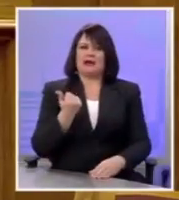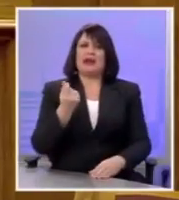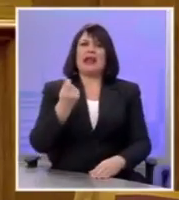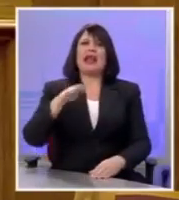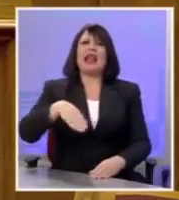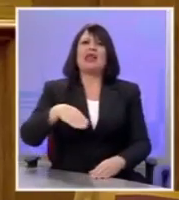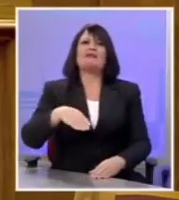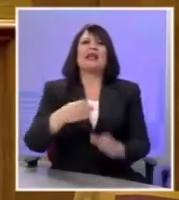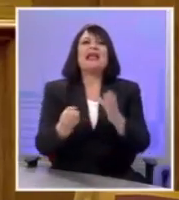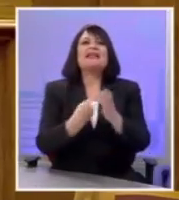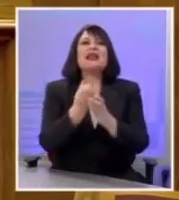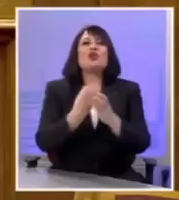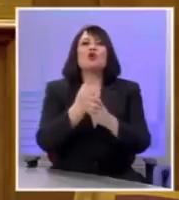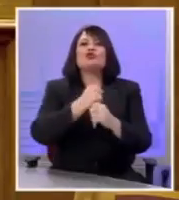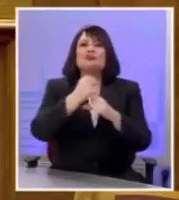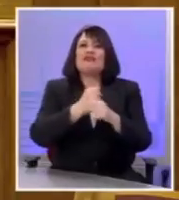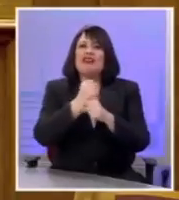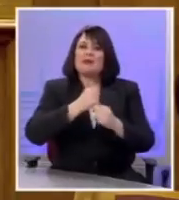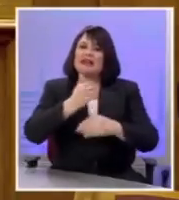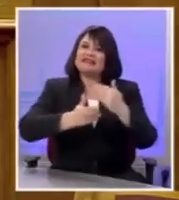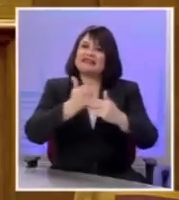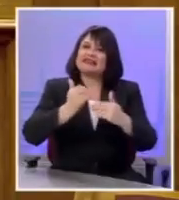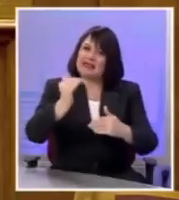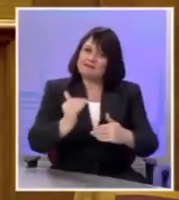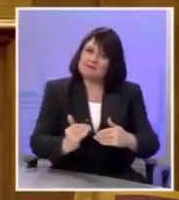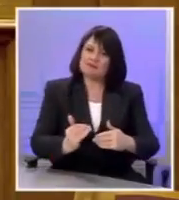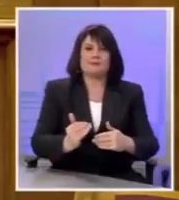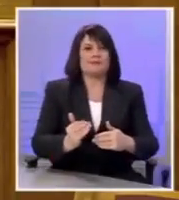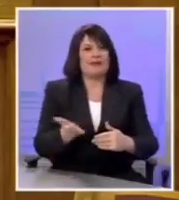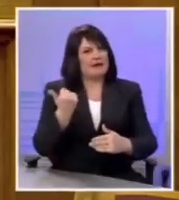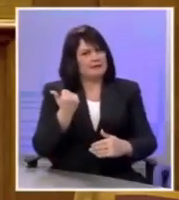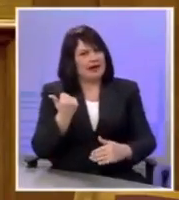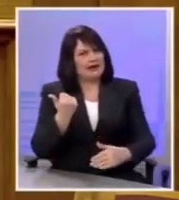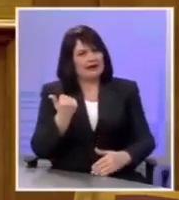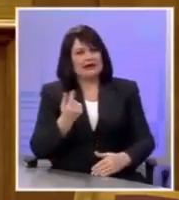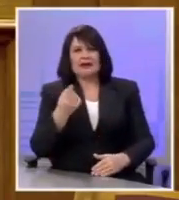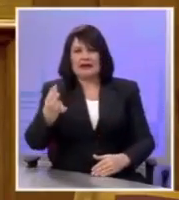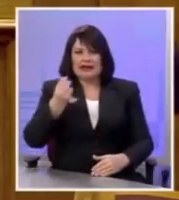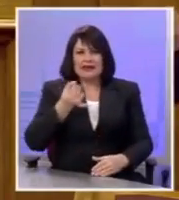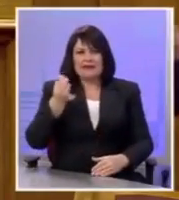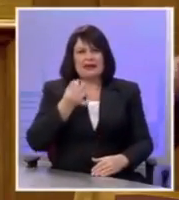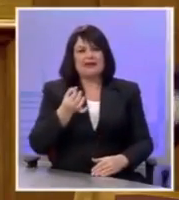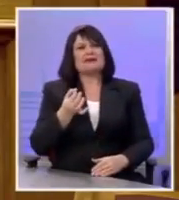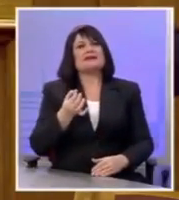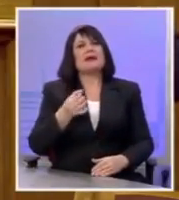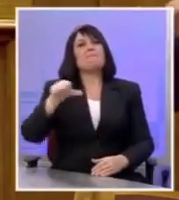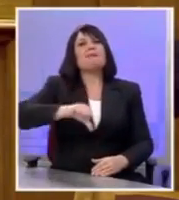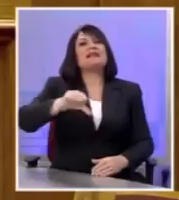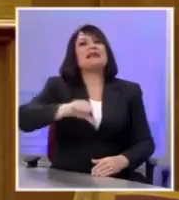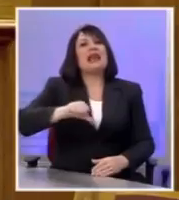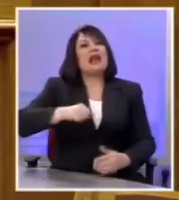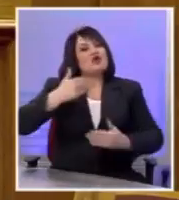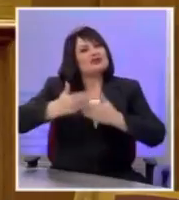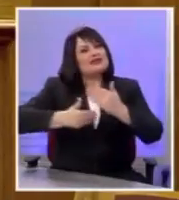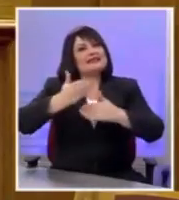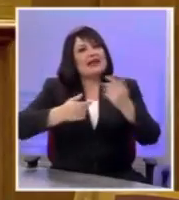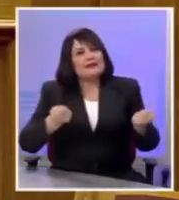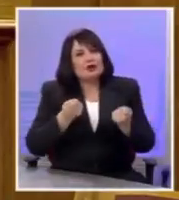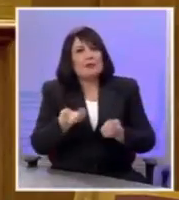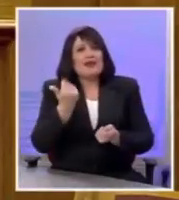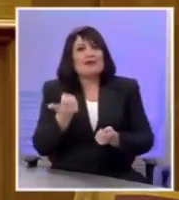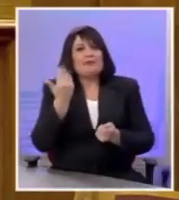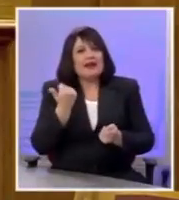των γενοσύμων θα γίνει σταδιακά. Δεν υπήρχε αυτό. Για αυτά που είπατε, κύριε Πρόεδρε, για το πετρέλαιο, θα γίνει σταδιακά. Δεν υπήρχε